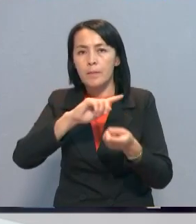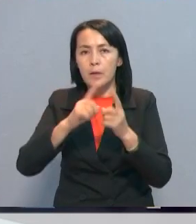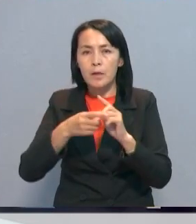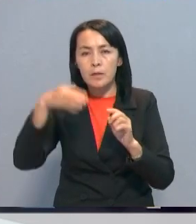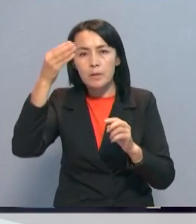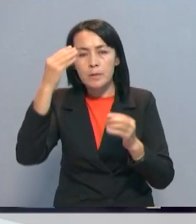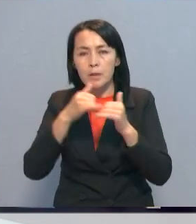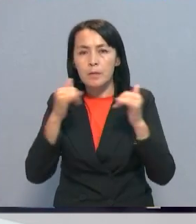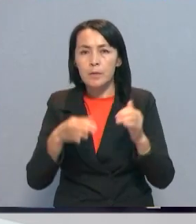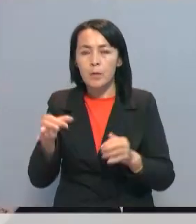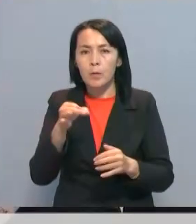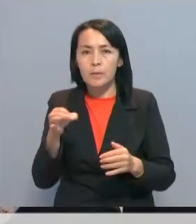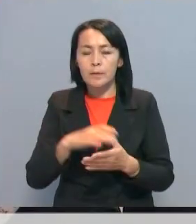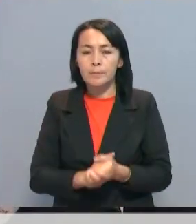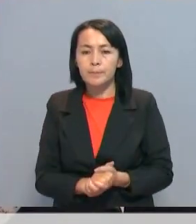по развитию региона.